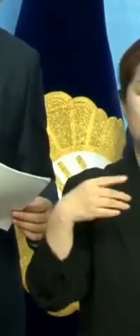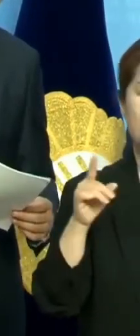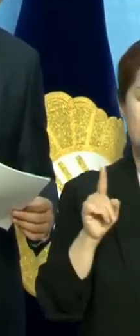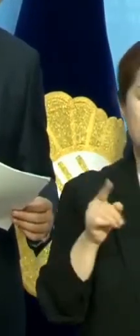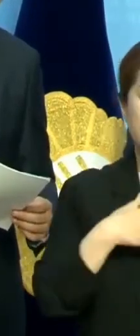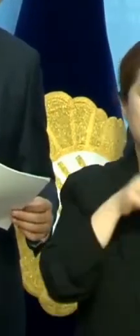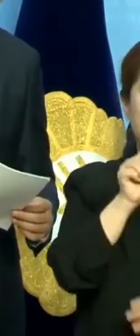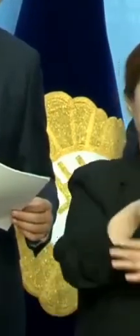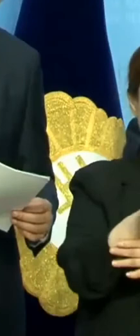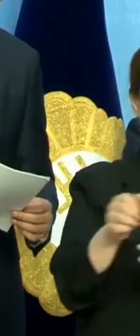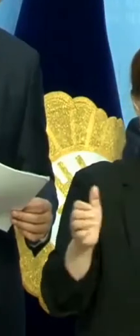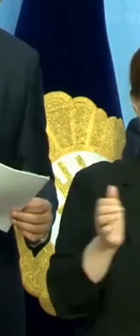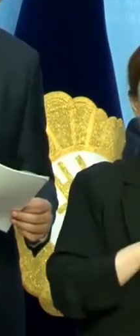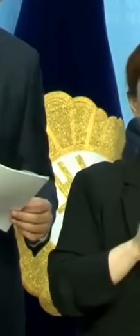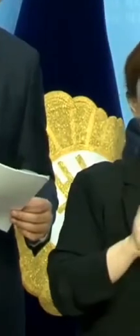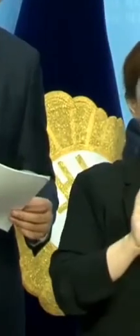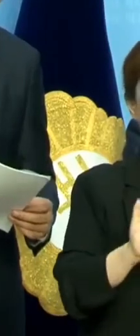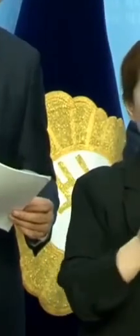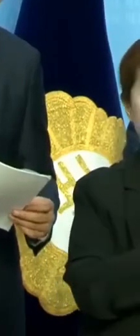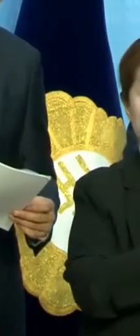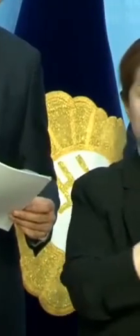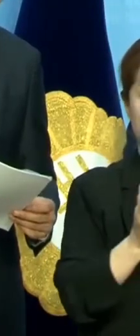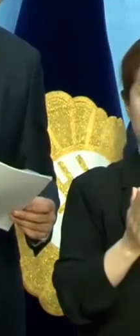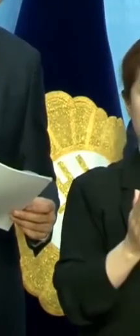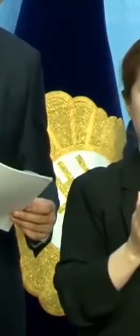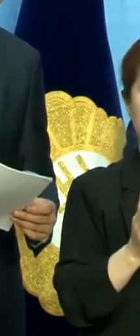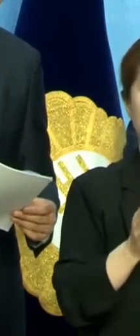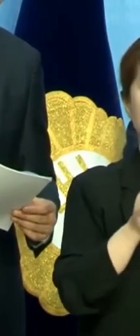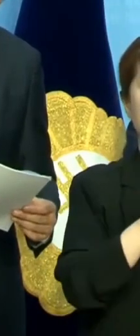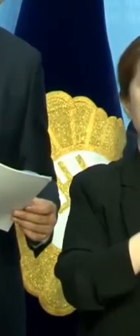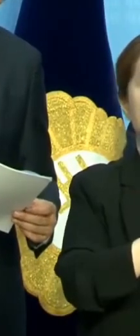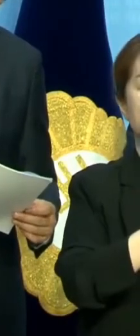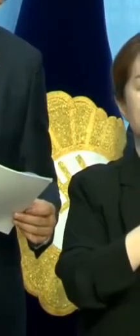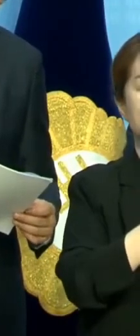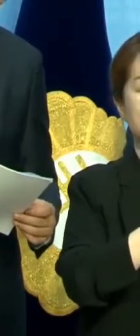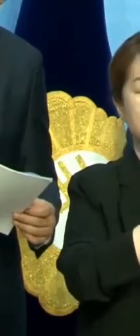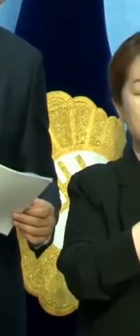그렇게 해서 진행이 되었는데 그 장례식장에서